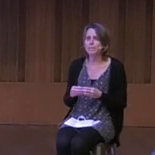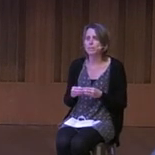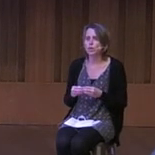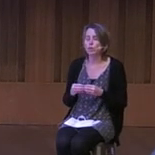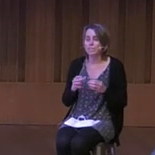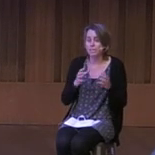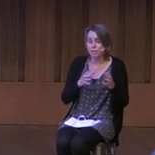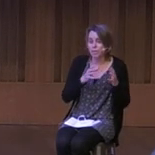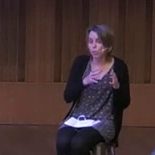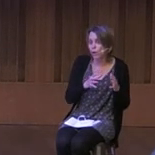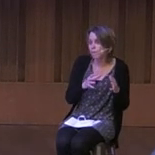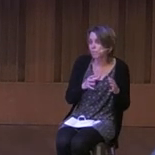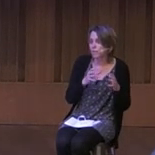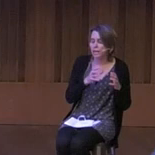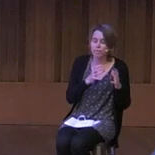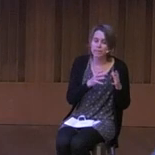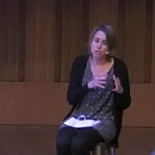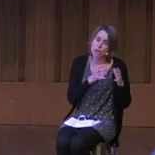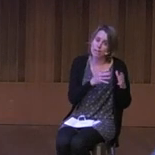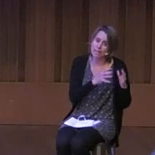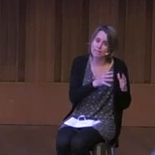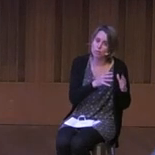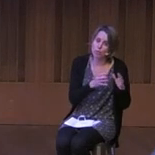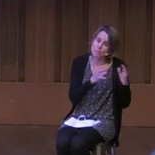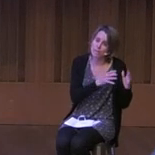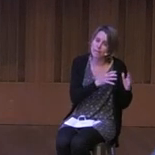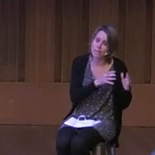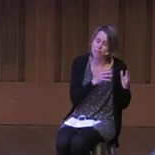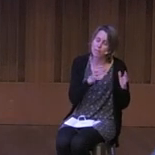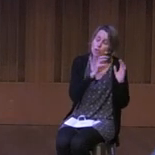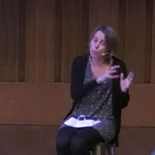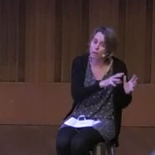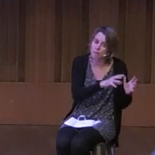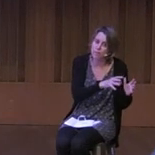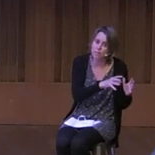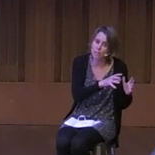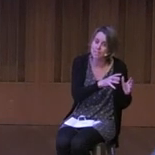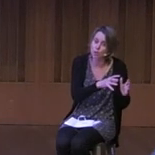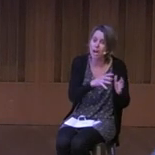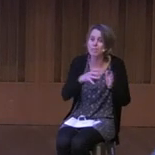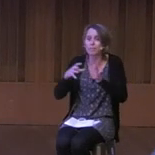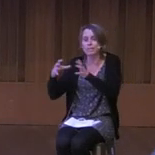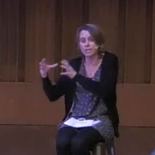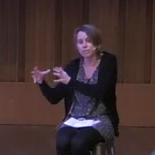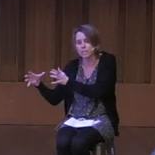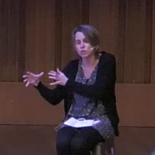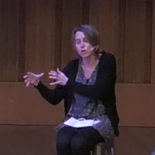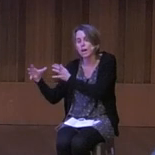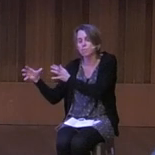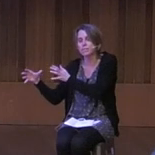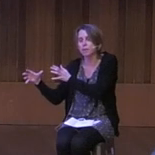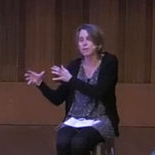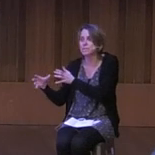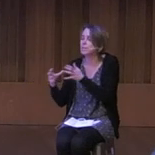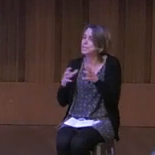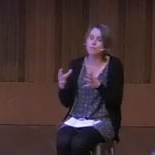I per tant, si col·locàvem edificació en aquell sector més enrere, si no col·locàvem edificació en aquell sector, havíem d'avançar edificació